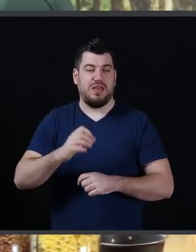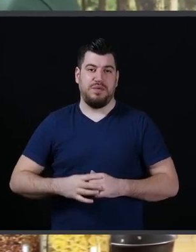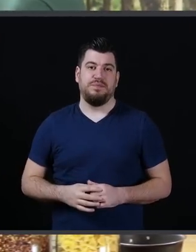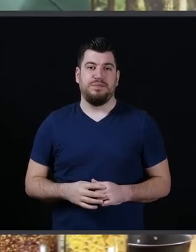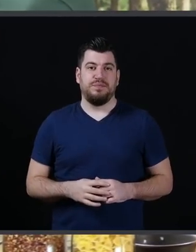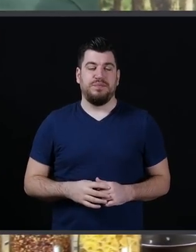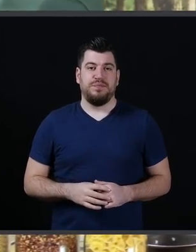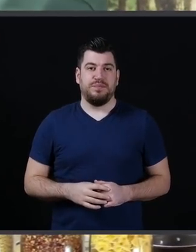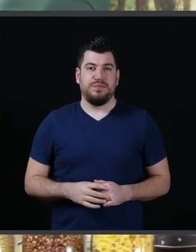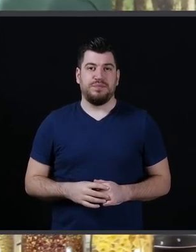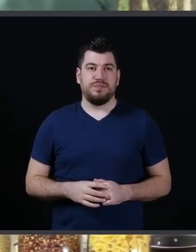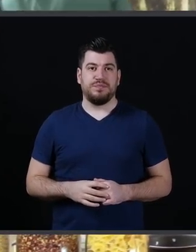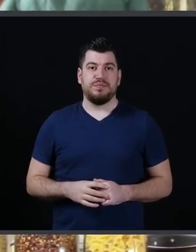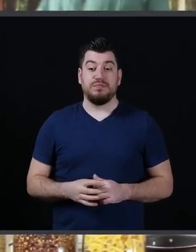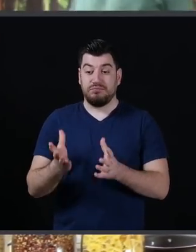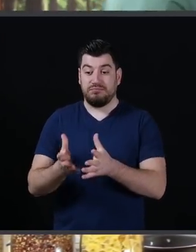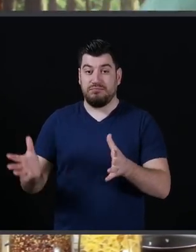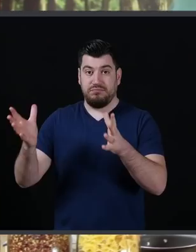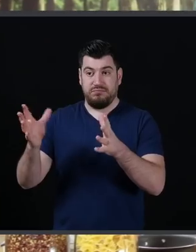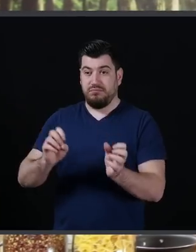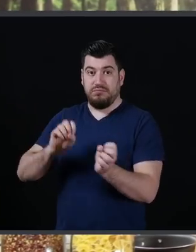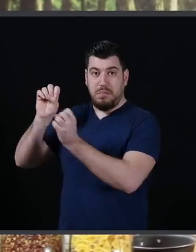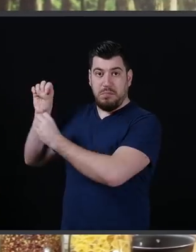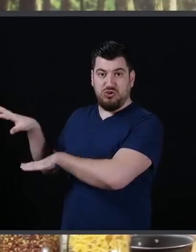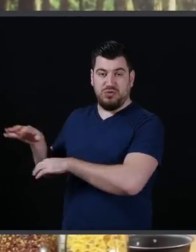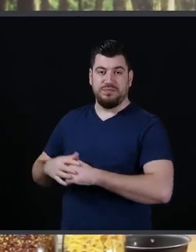Με το έχω κάνει πολύ λάντζα Το βάλω μέσα